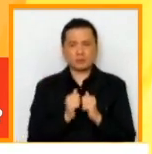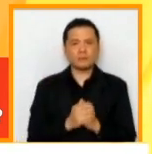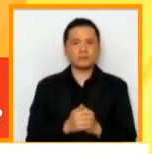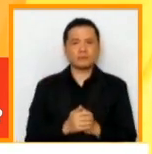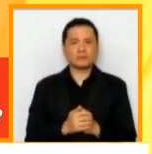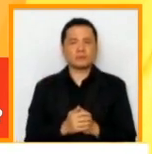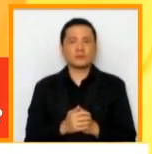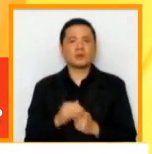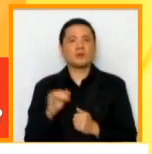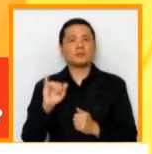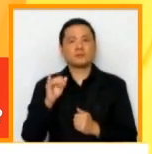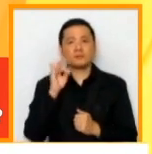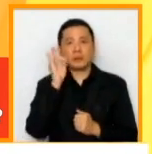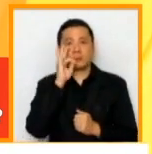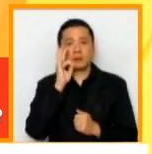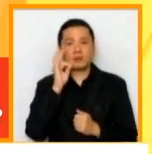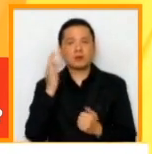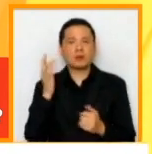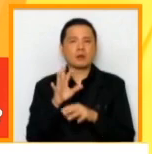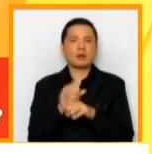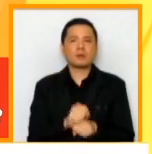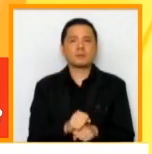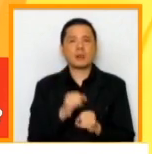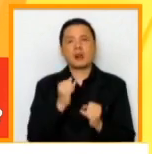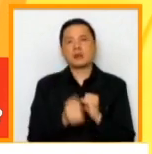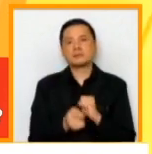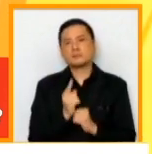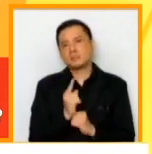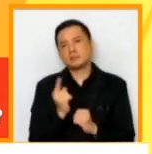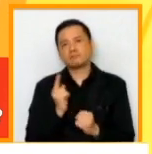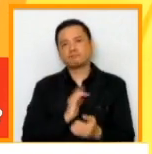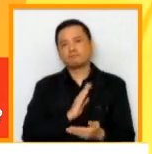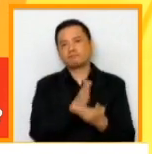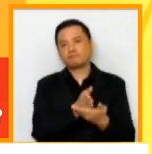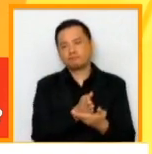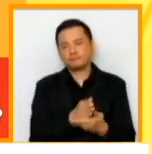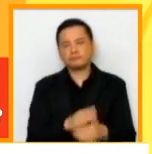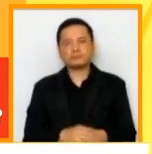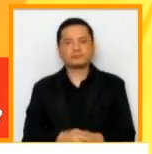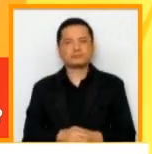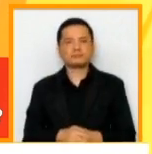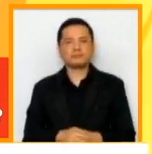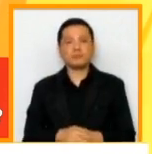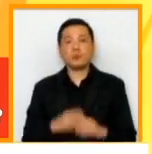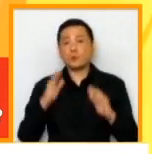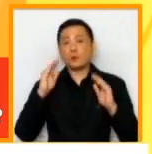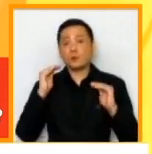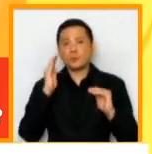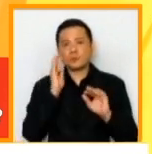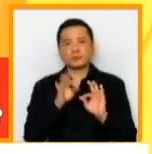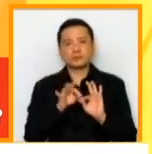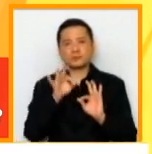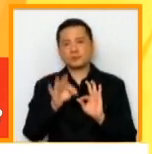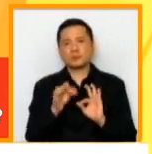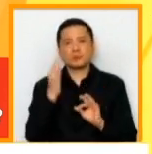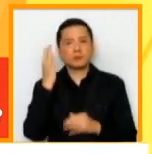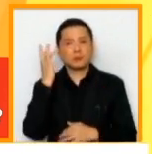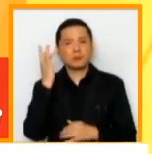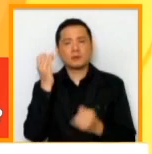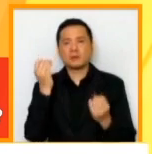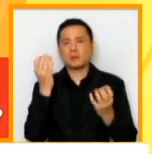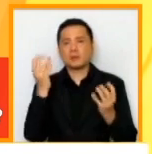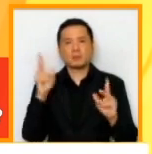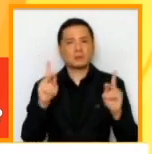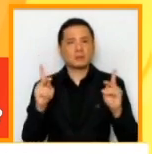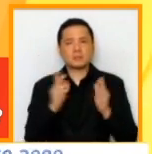di ba? Yun nga, isa pa. Sana, matagal kasi, matagal na rin. Pero hopefully, ma-extend kasi ang dami pa talagang gusto hong magparehistro. Sa nakikita